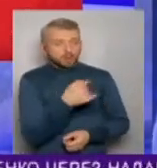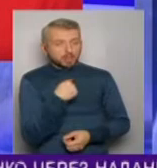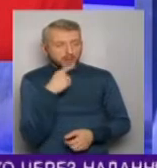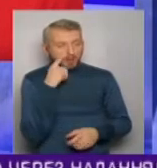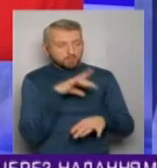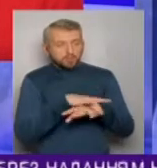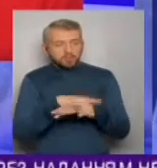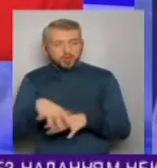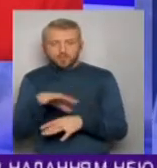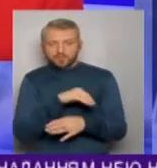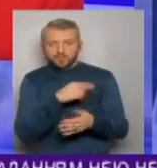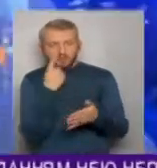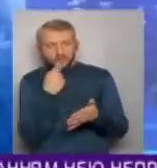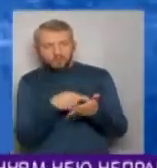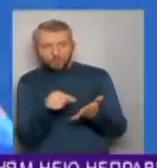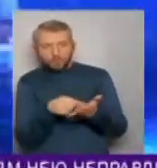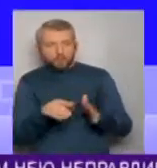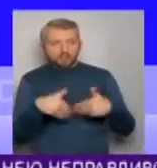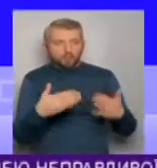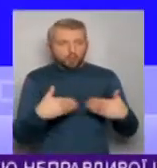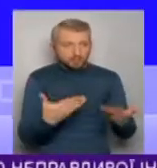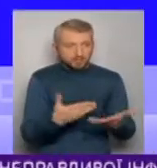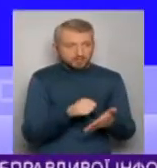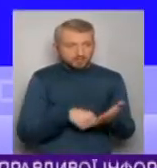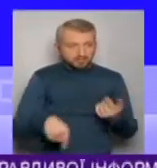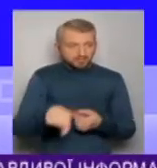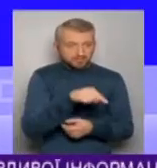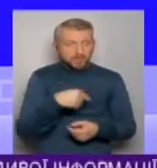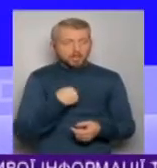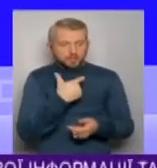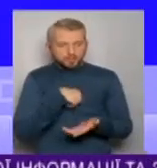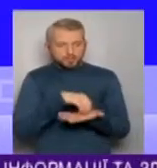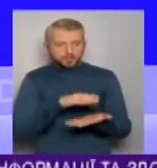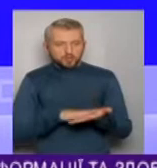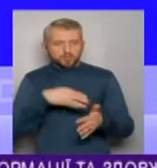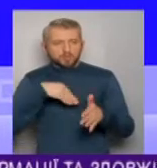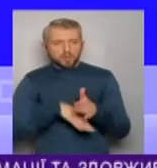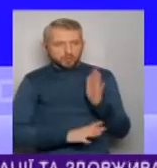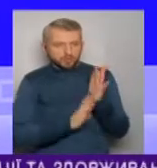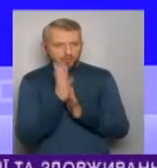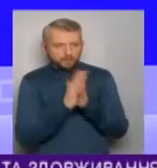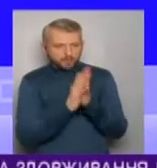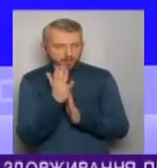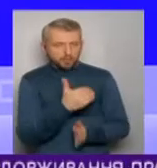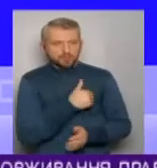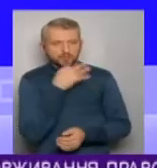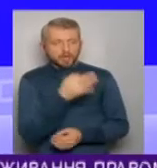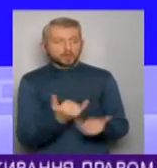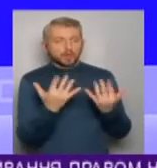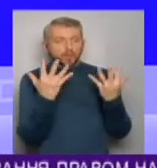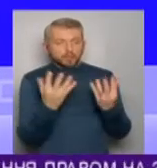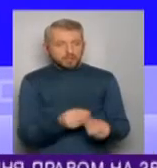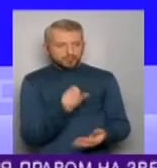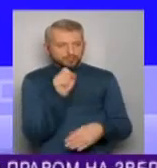ті зауваження і пропозиції, які не дають наші шановні дозвонювачі. Я собі помітив метро Лісова і хочу сказати, що на сьогоднішній день